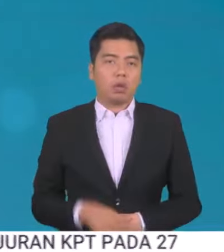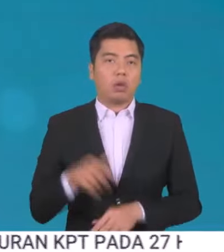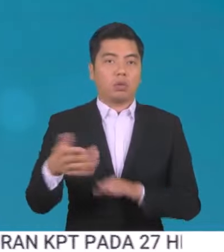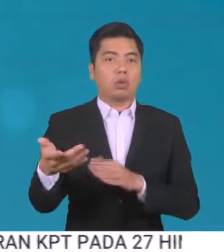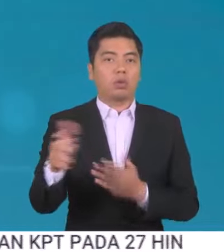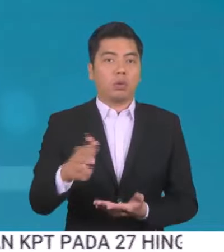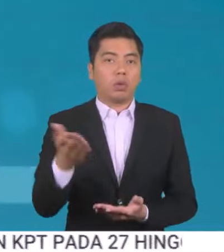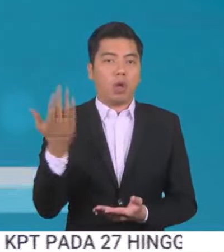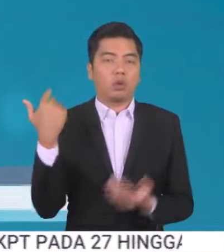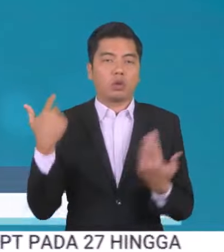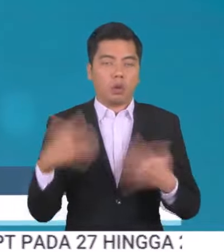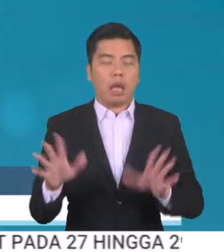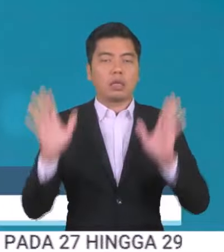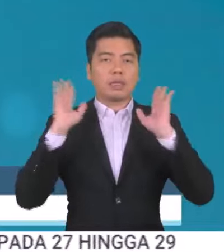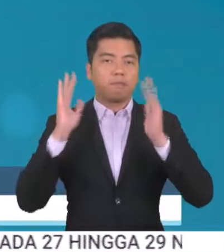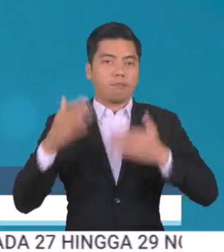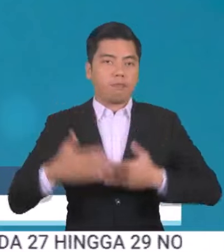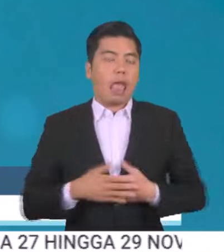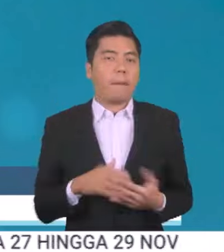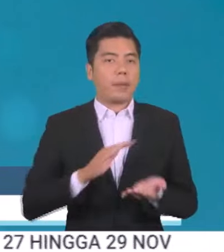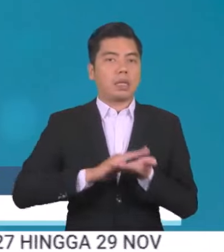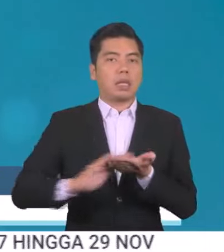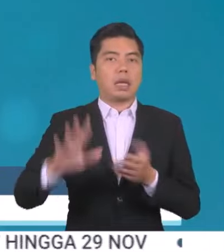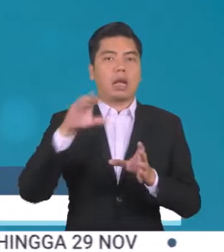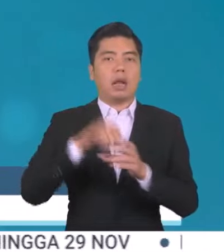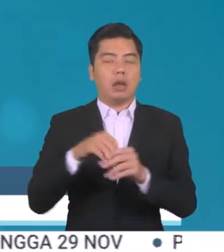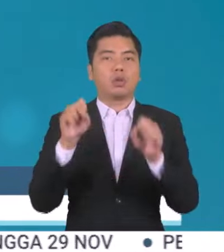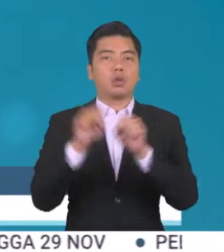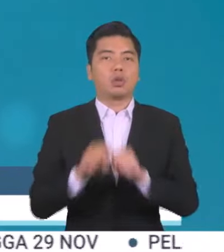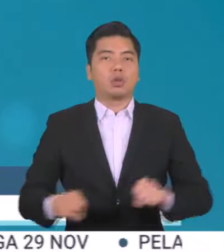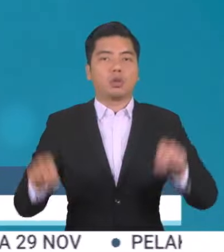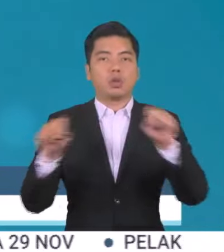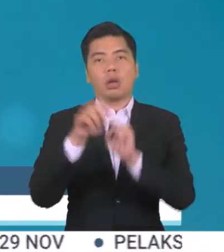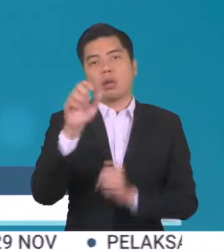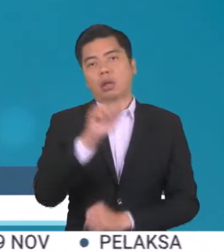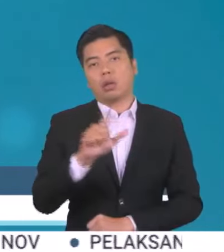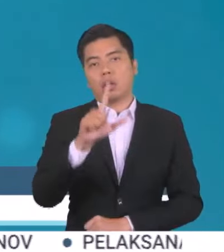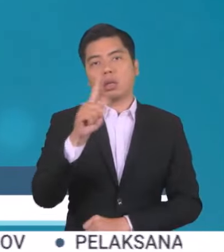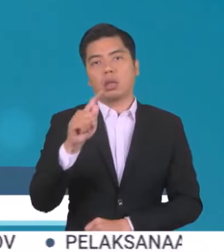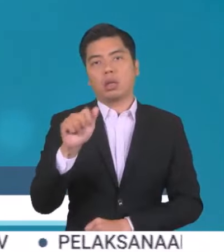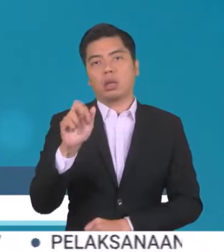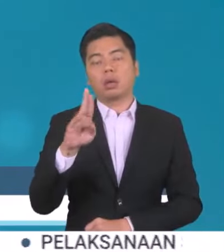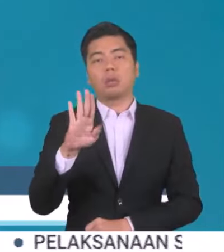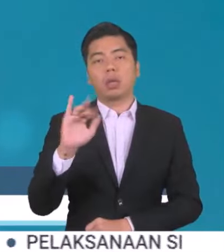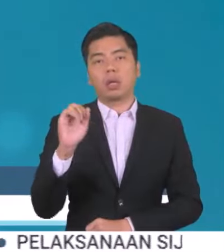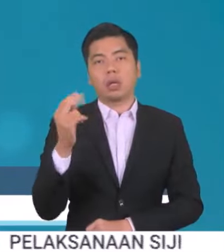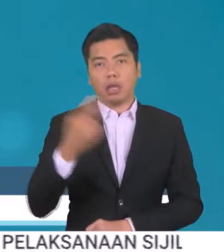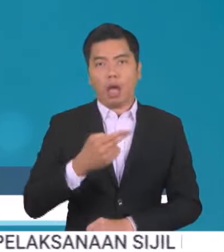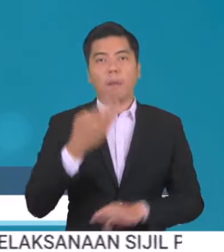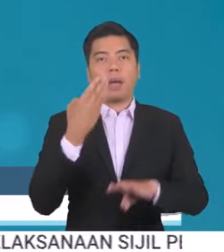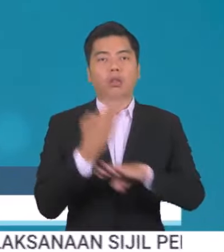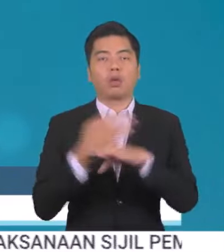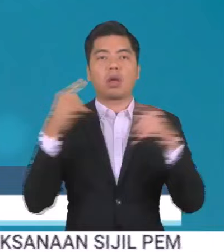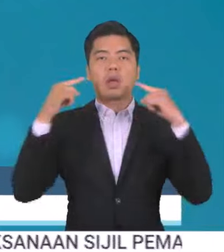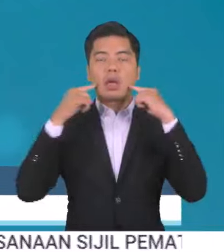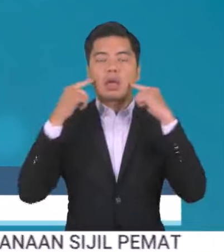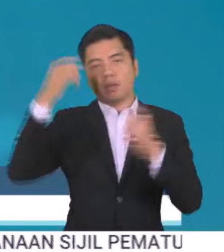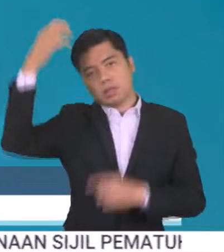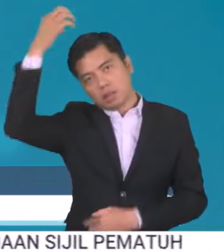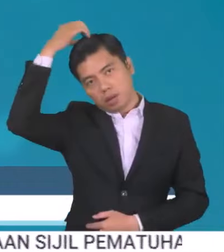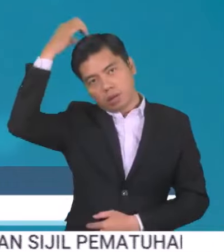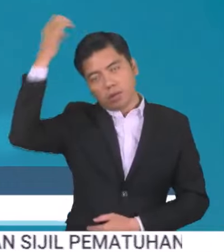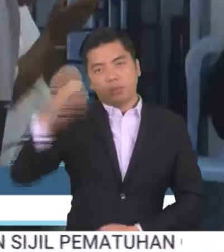Terdahulu, jenazah Allahyarham disempurnakan dan disembahyangkan di Surau Al-Tarbiyah Al-Islamiyah Batu Kif, Selangor.